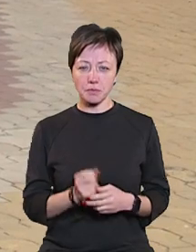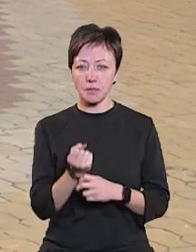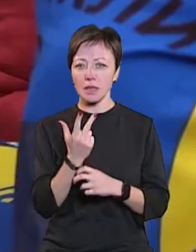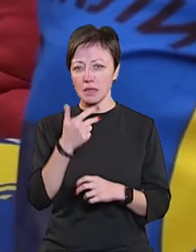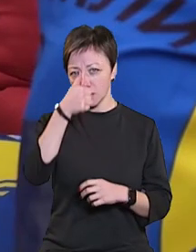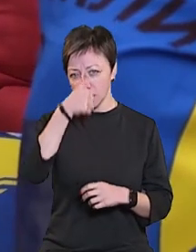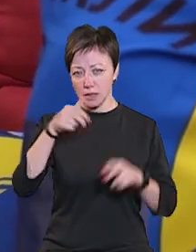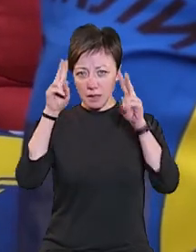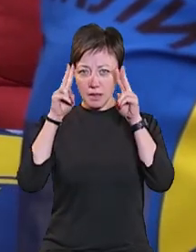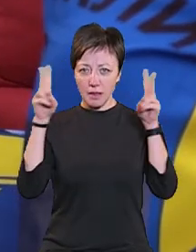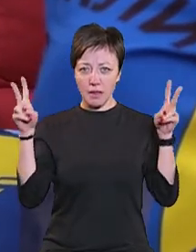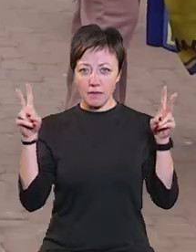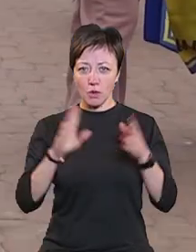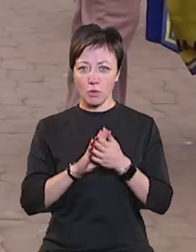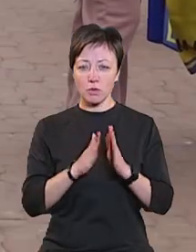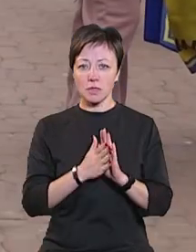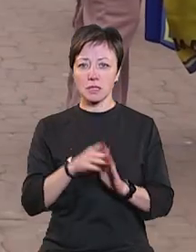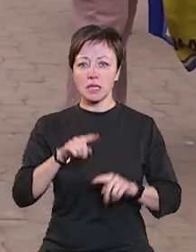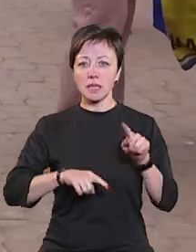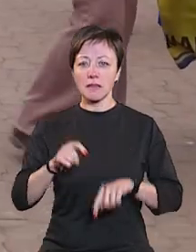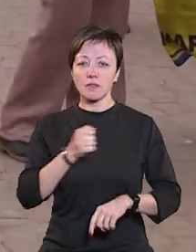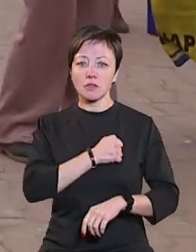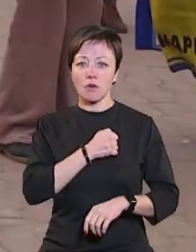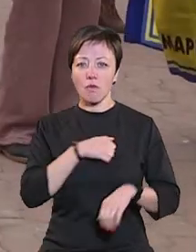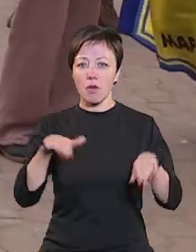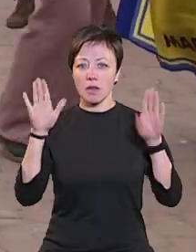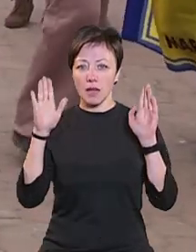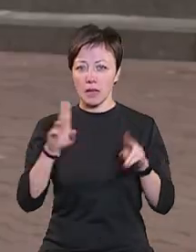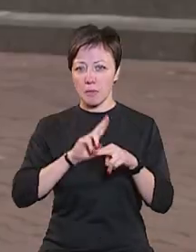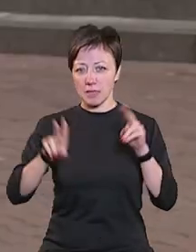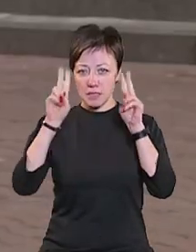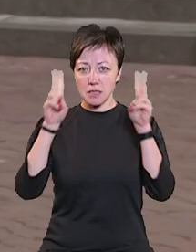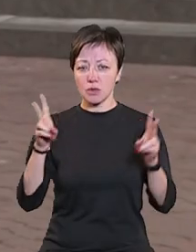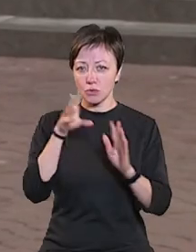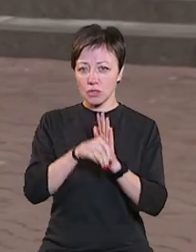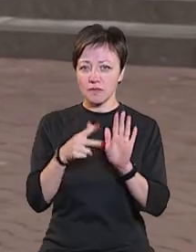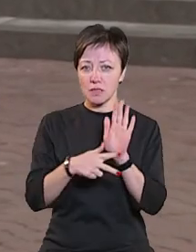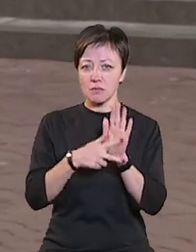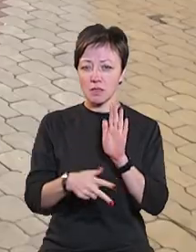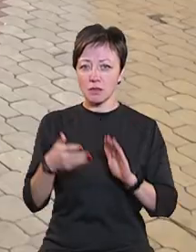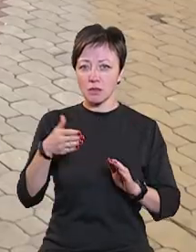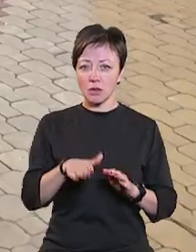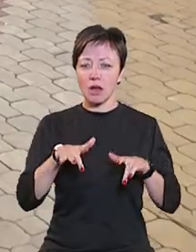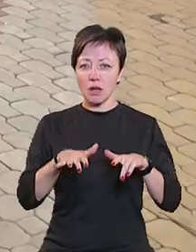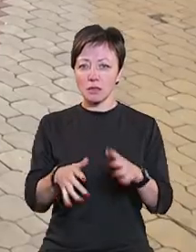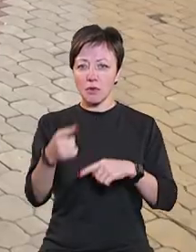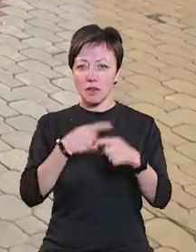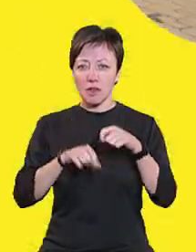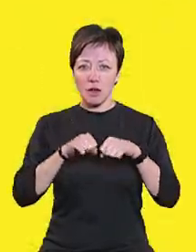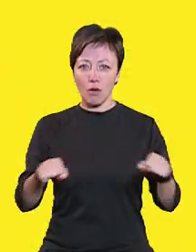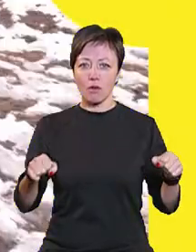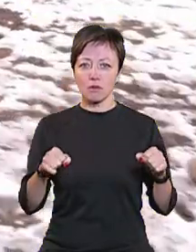13 місяців невідомості. Рідні військовополонених і безвісти зниклих долучились до 80-ї акції «Поверніть героїв з полону».